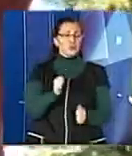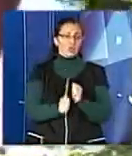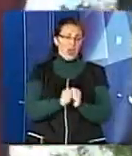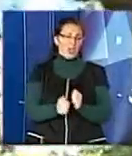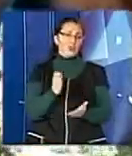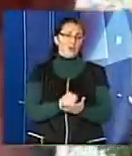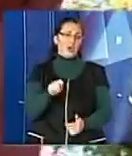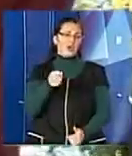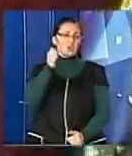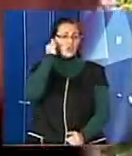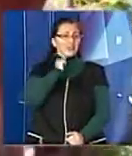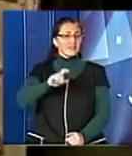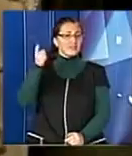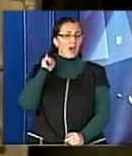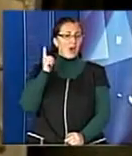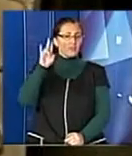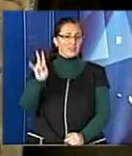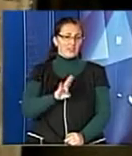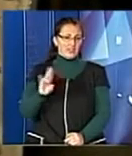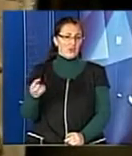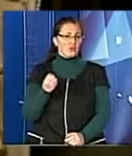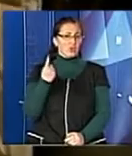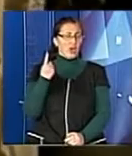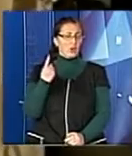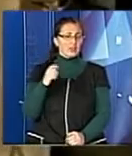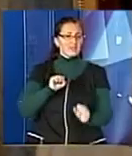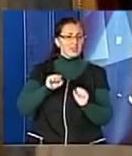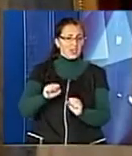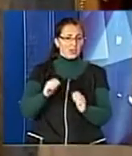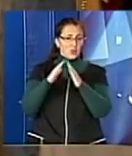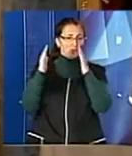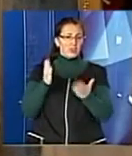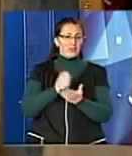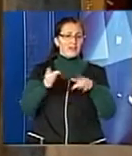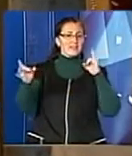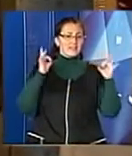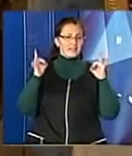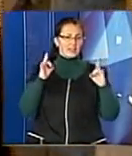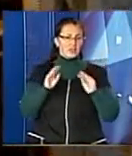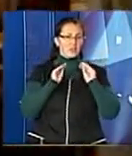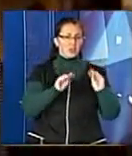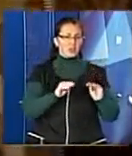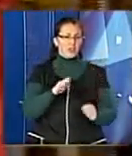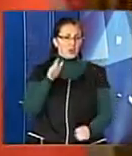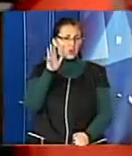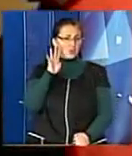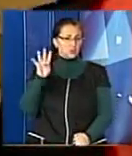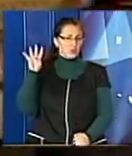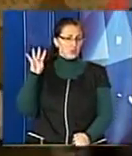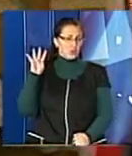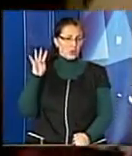ключі від старовинної церкви. Ще одним захистом будівлі є сигналізація. Її встановили 4 роки тому після крадіжки